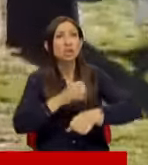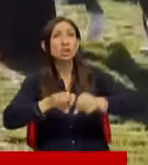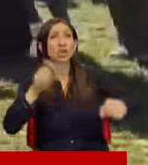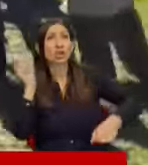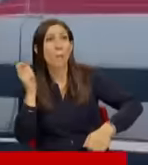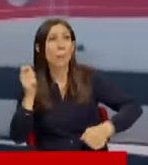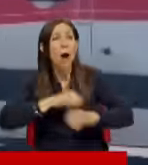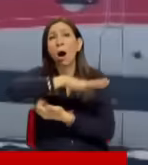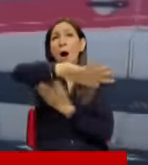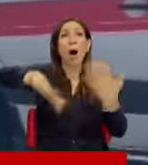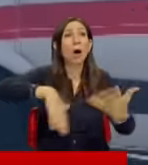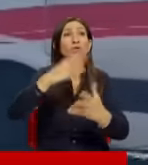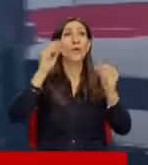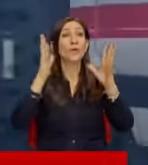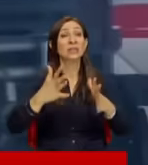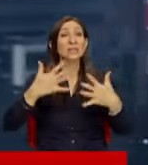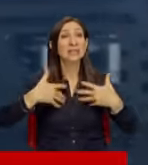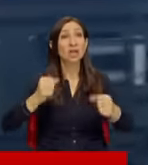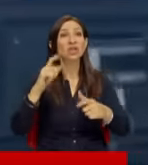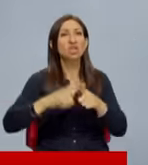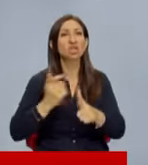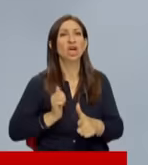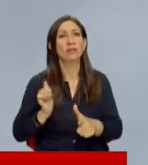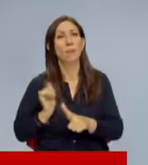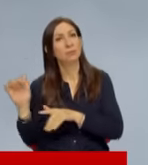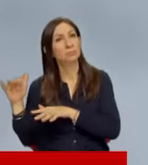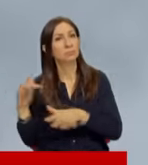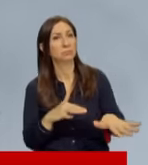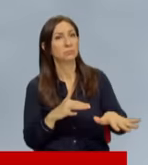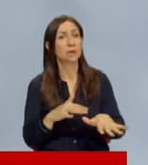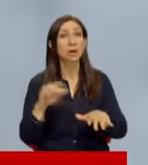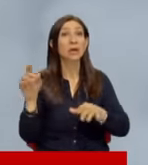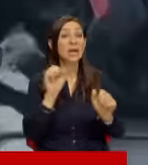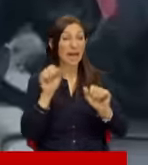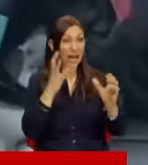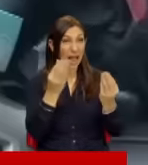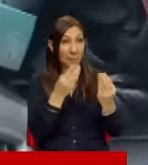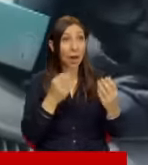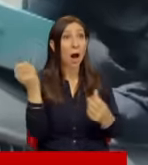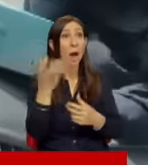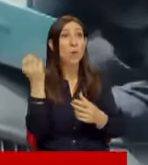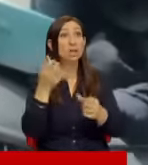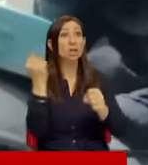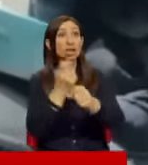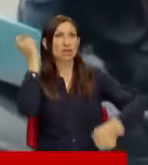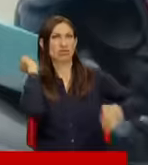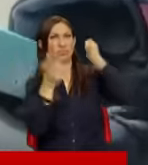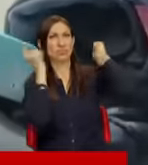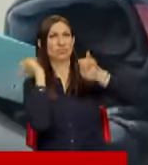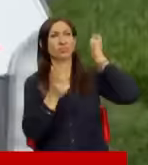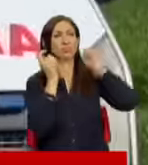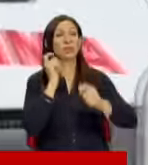kavgaya dönüştü. Bölgeye çok sayıda sağlık ve jandarma ekibi sevk edildi. Öfkeli kalabalık ambulanslara da taşlarla